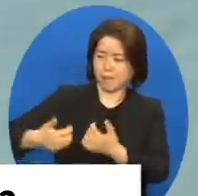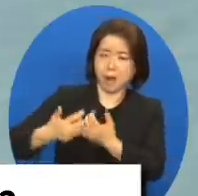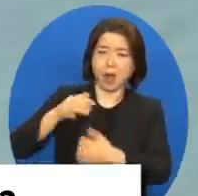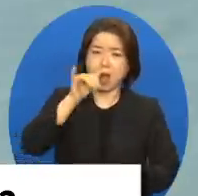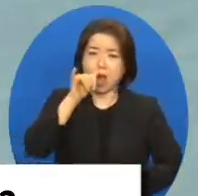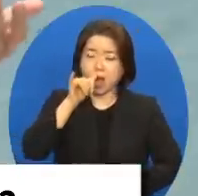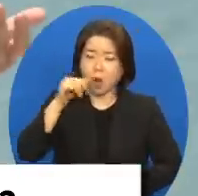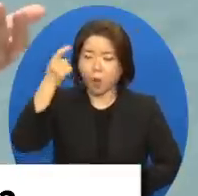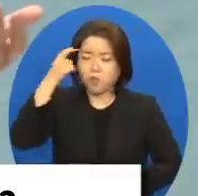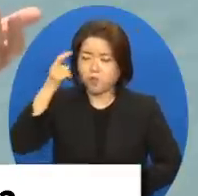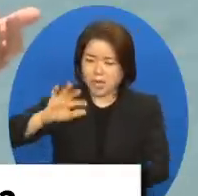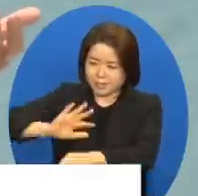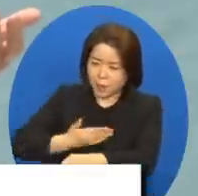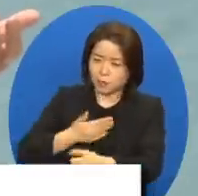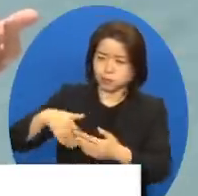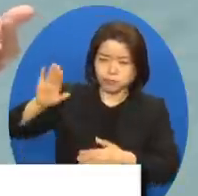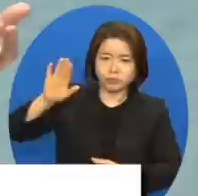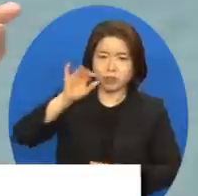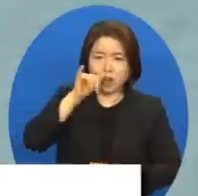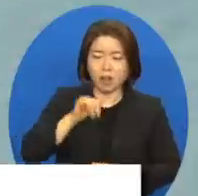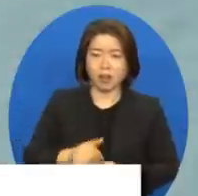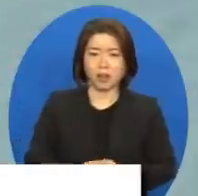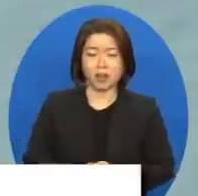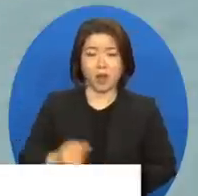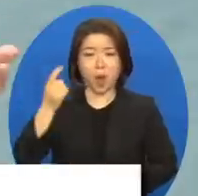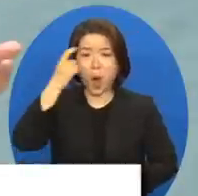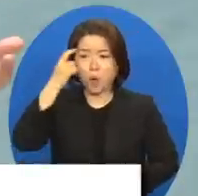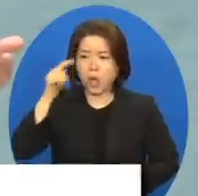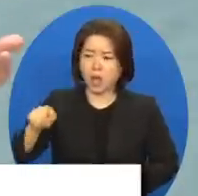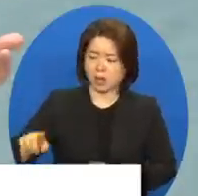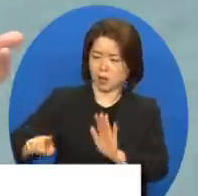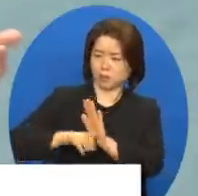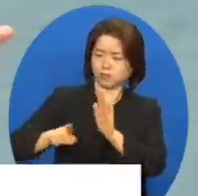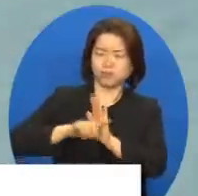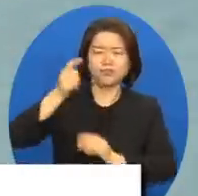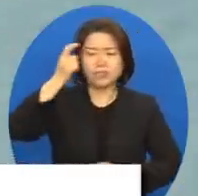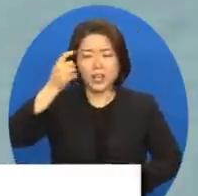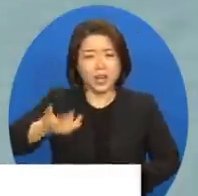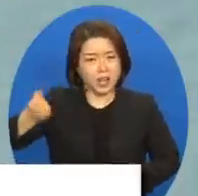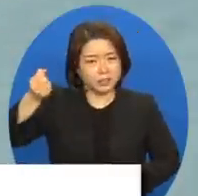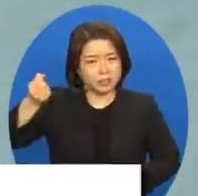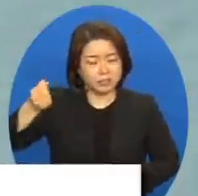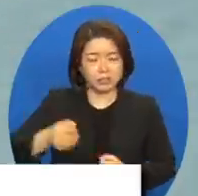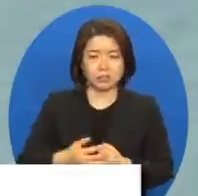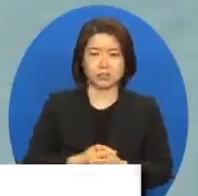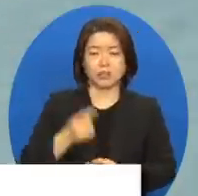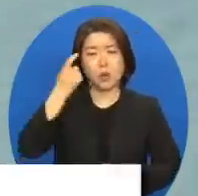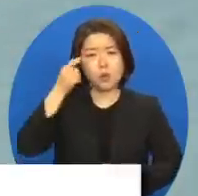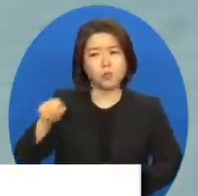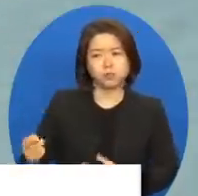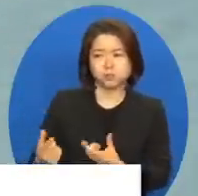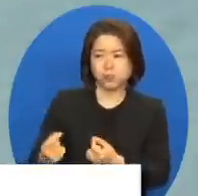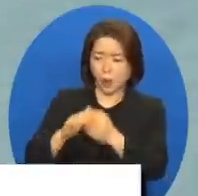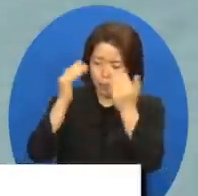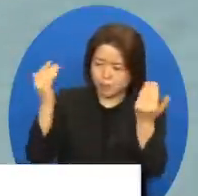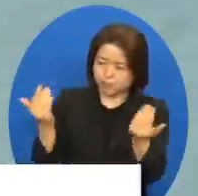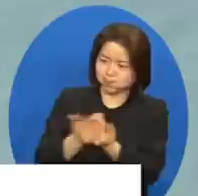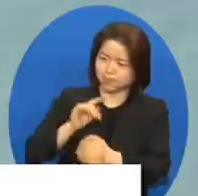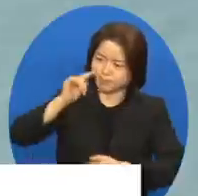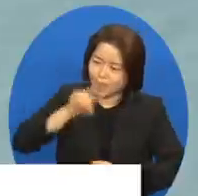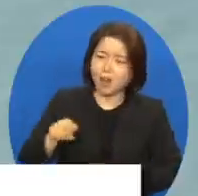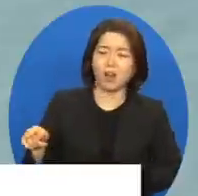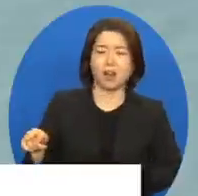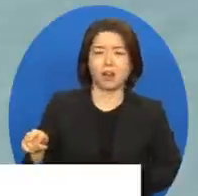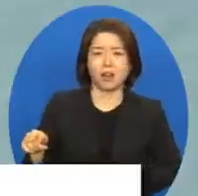왜 그렇게 비뚤어져 나가는지, 왜 그렇게 부정적인지, 왜 그렇게 모든 것들이 다